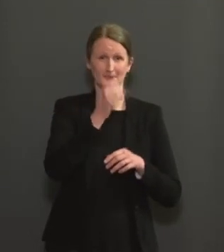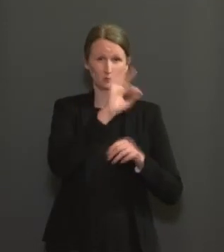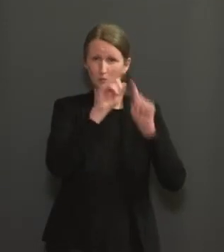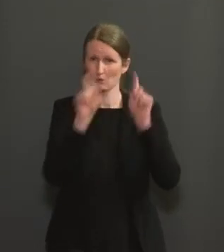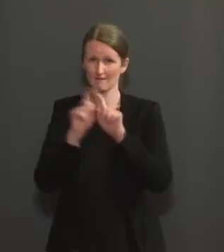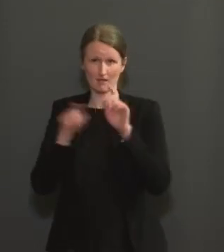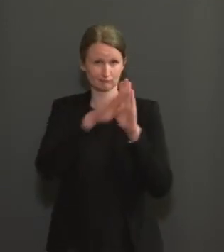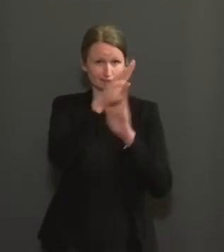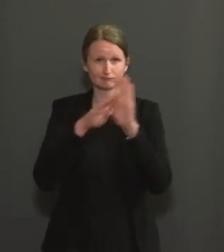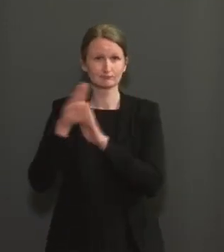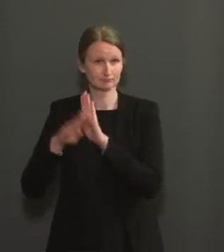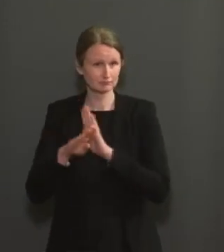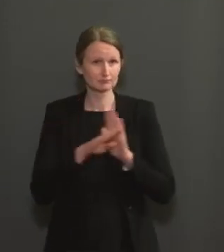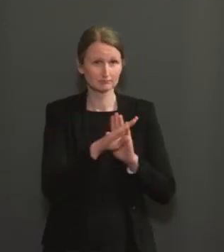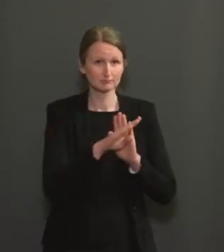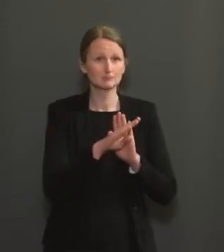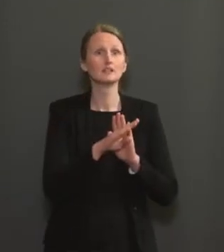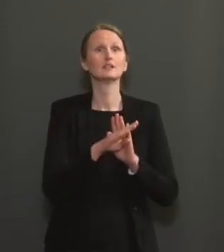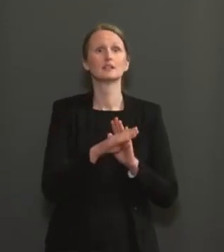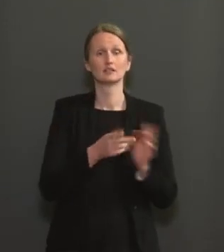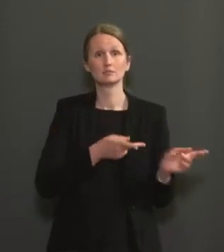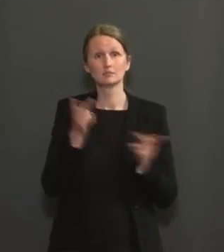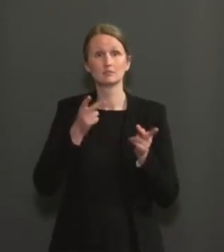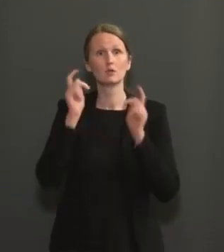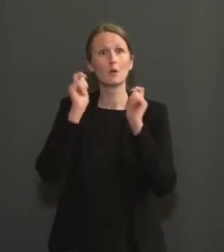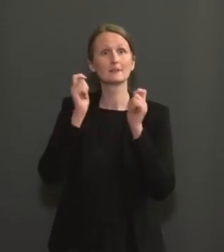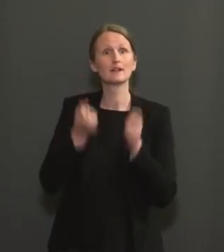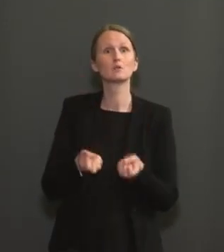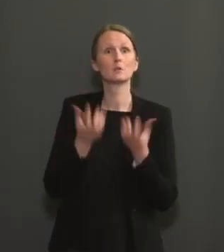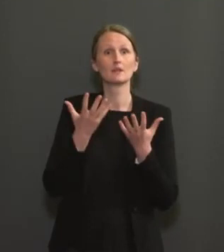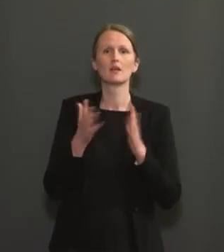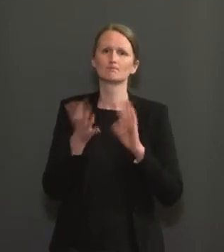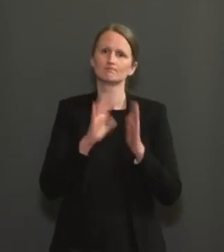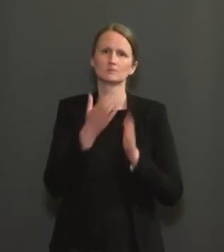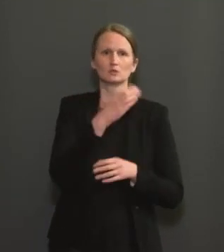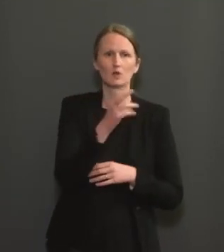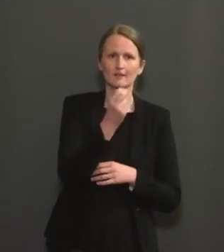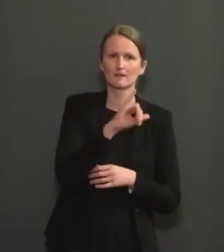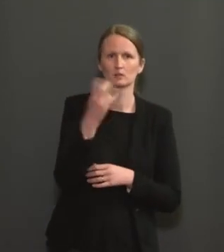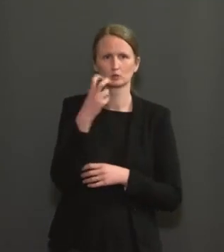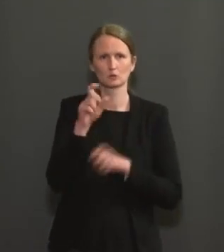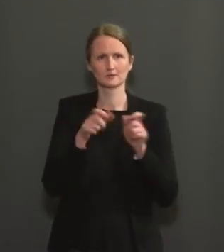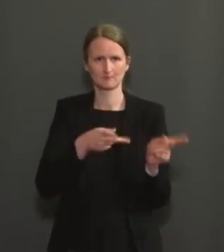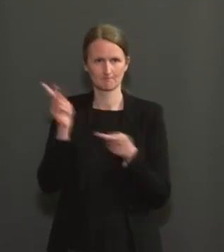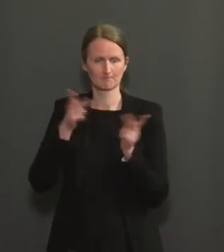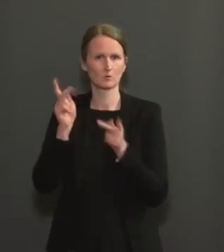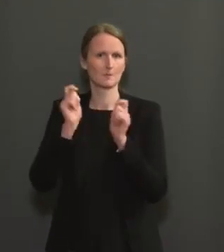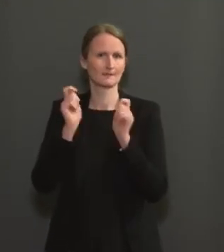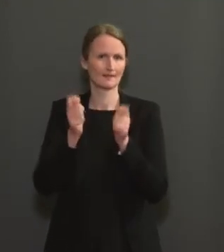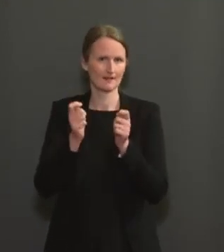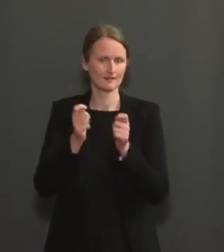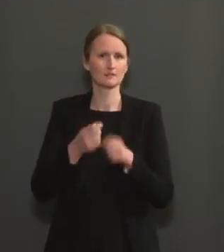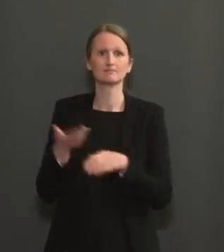reste stagné autour des 180 à 200 par jour. Le nombre de décès, lui, continue à diminuer, mais